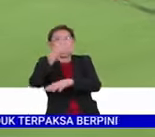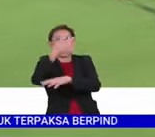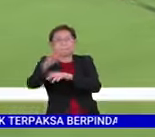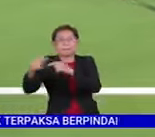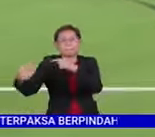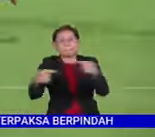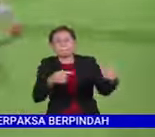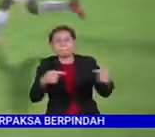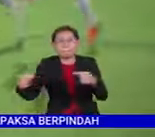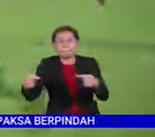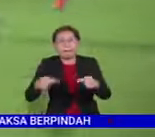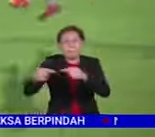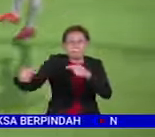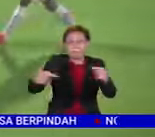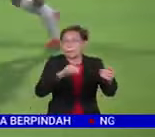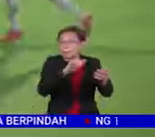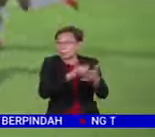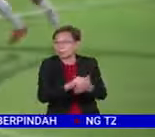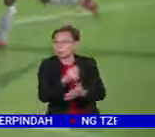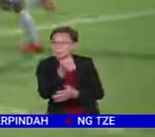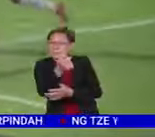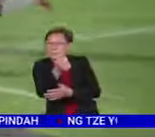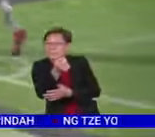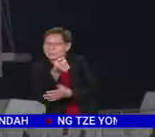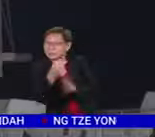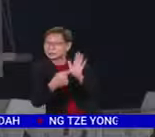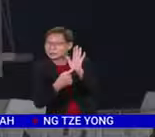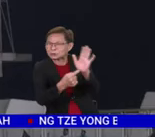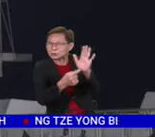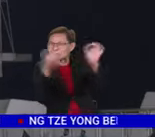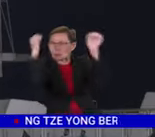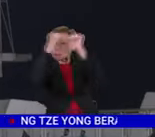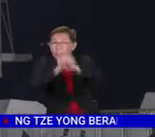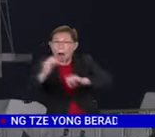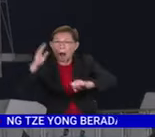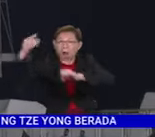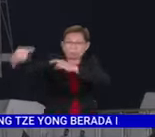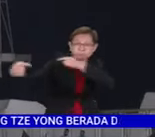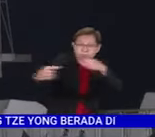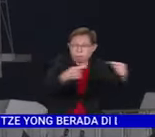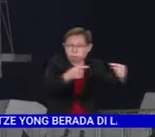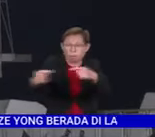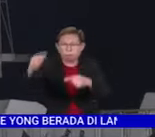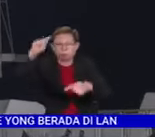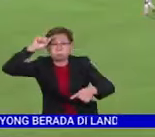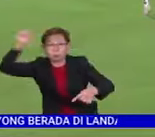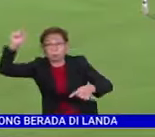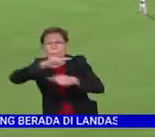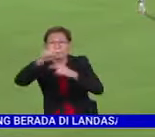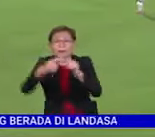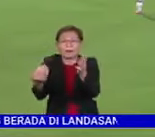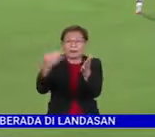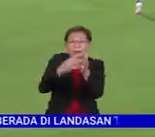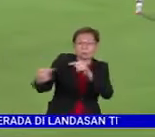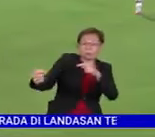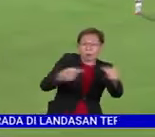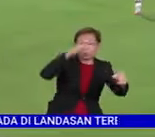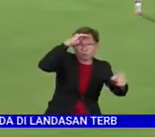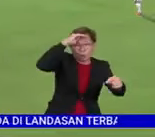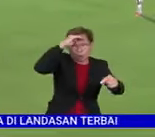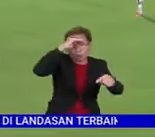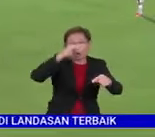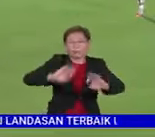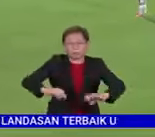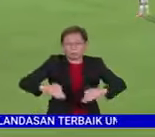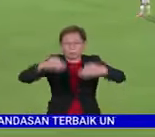14 perlawanan. Perlawanan itu juga memberi sedikit gambaran tentang cabaran yang bakal ditempuh skuad Penyu apabila sekali lagi bertemu JDT di